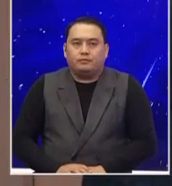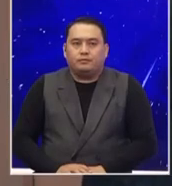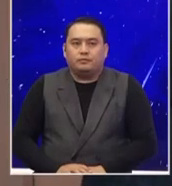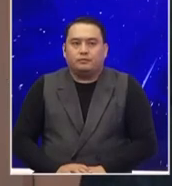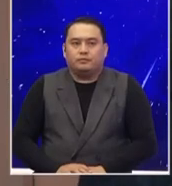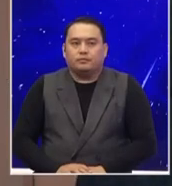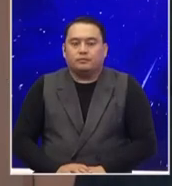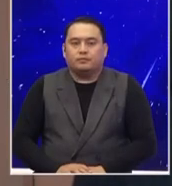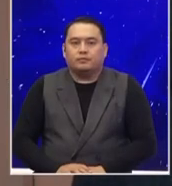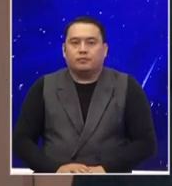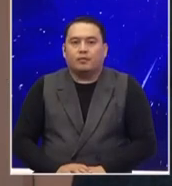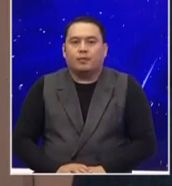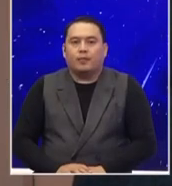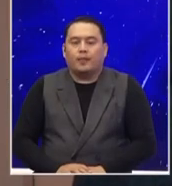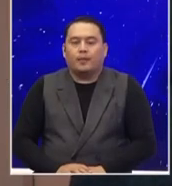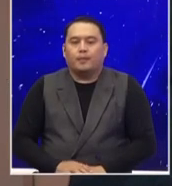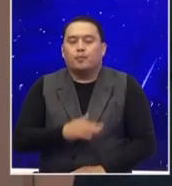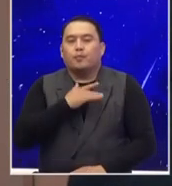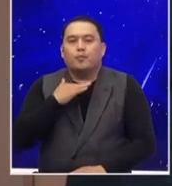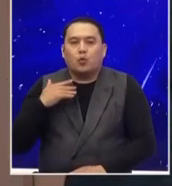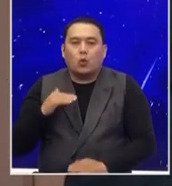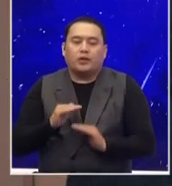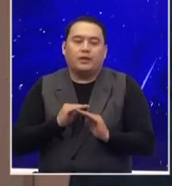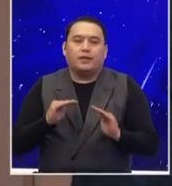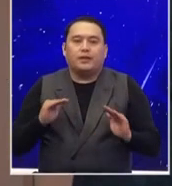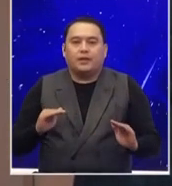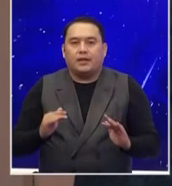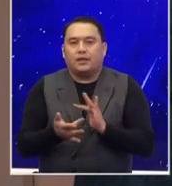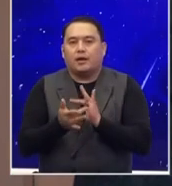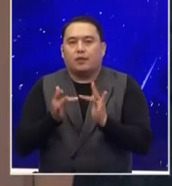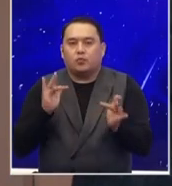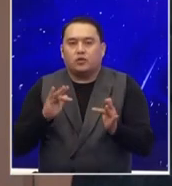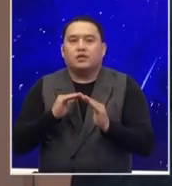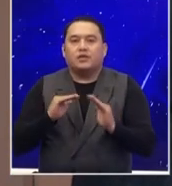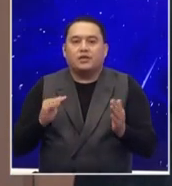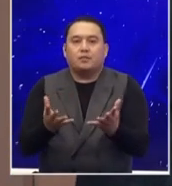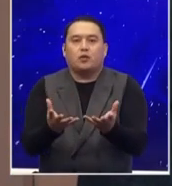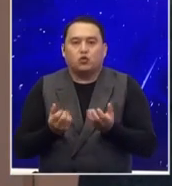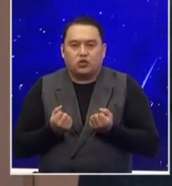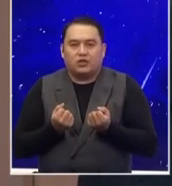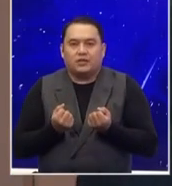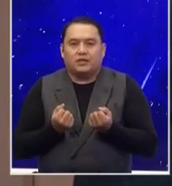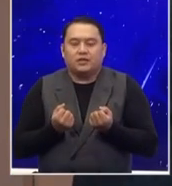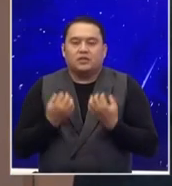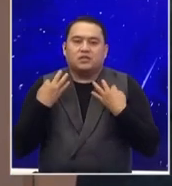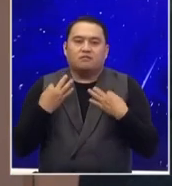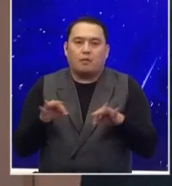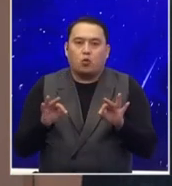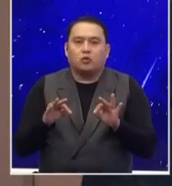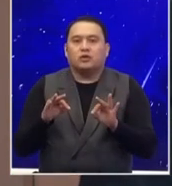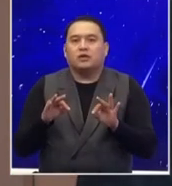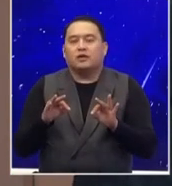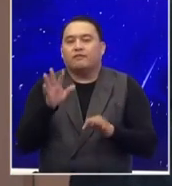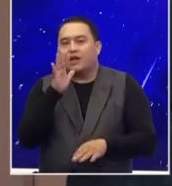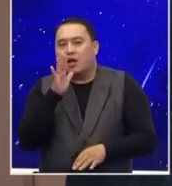Очень многие ребята благодаря именно дистанционному обучению получили гибкость именно в своем графике,